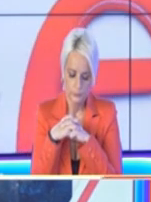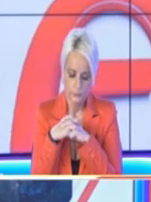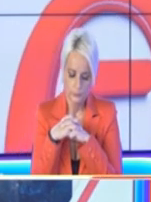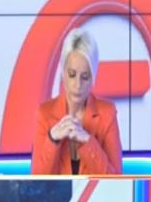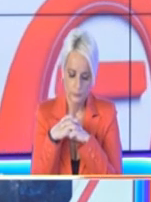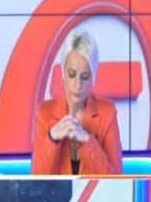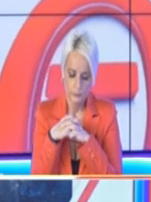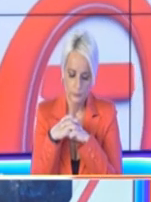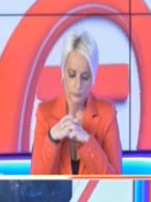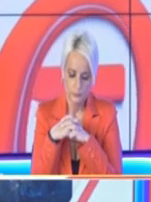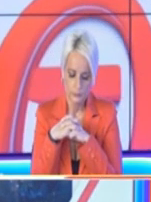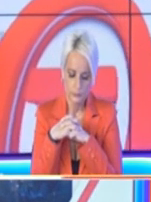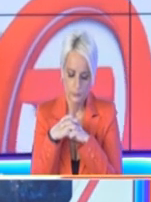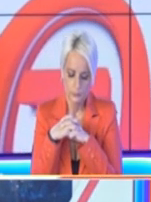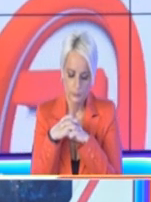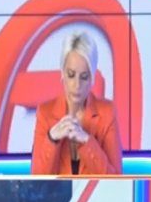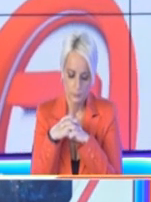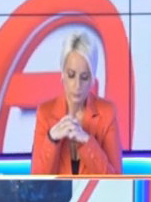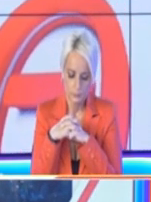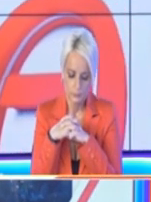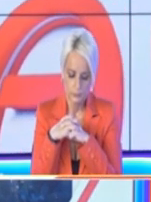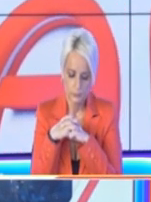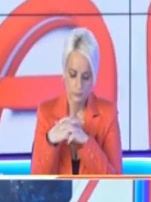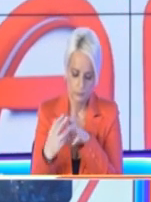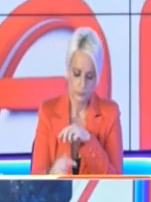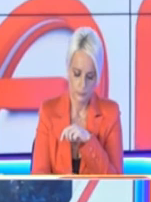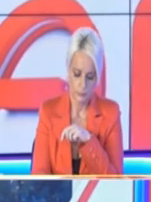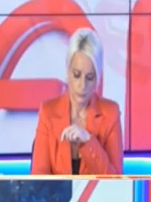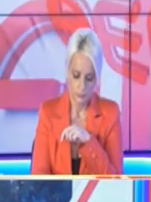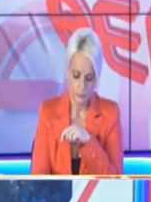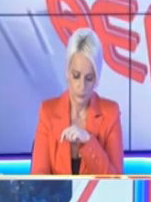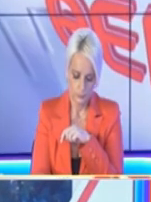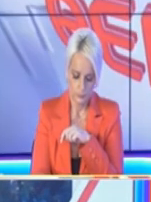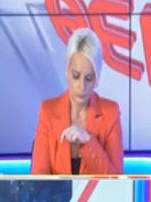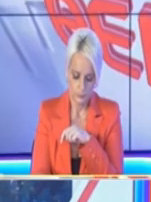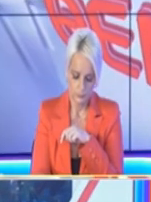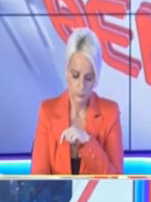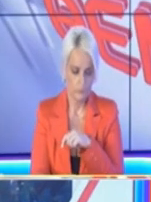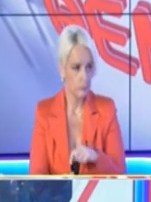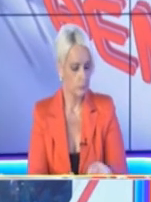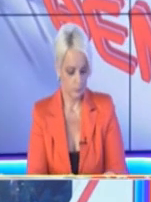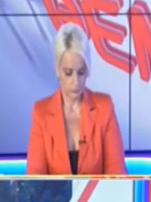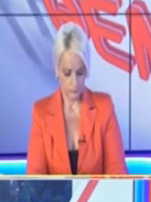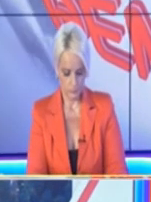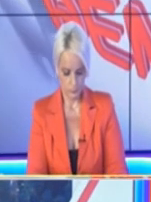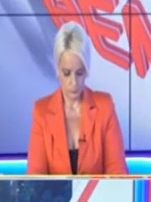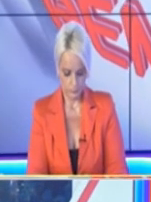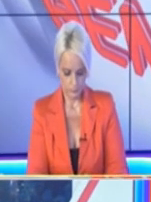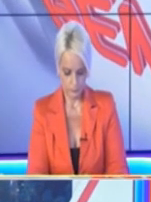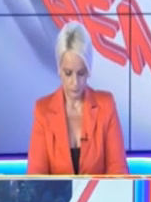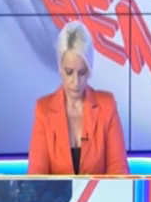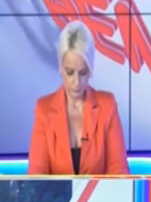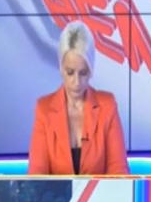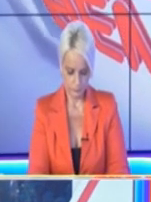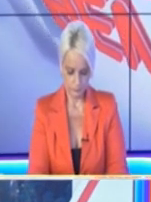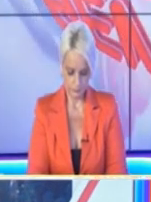έχουν συνδυαστεί αυτή τη στιγμή πάνω από τα Ιόνια νησιά γενικά και ιδιαίτερα από τη Ζάκυνθο. Πάντως κύριε Στασενόπουλε, εγώ θα διαφωνήσουμε σε ένα